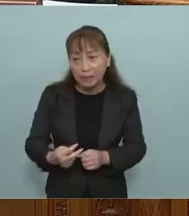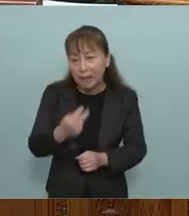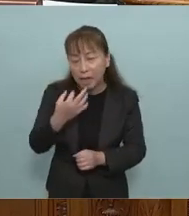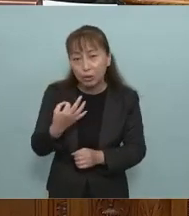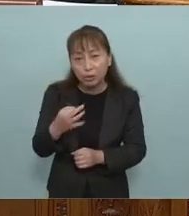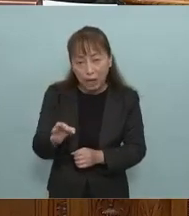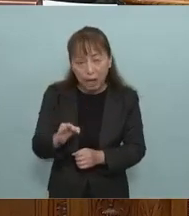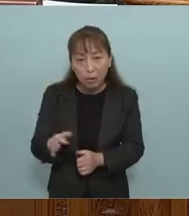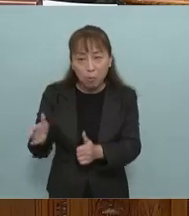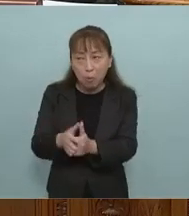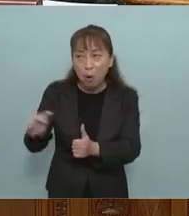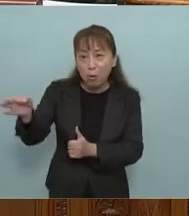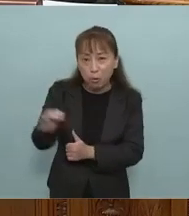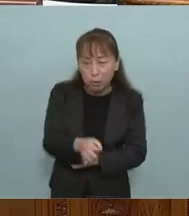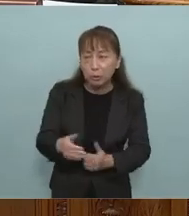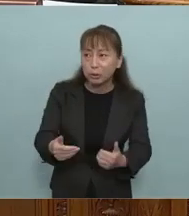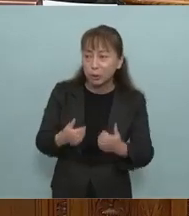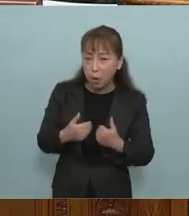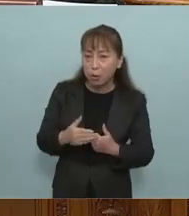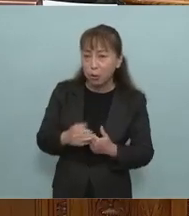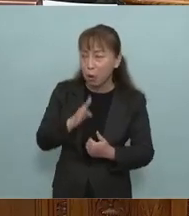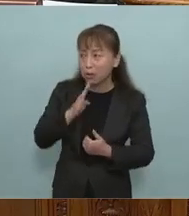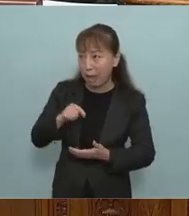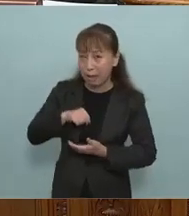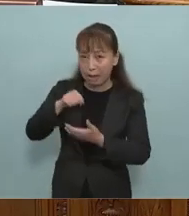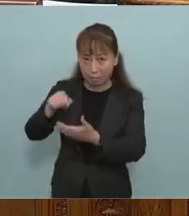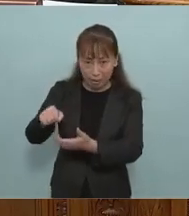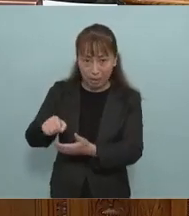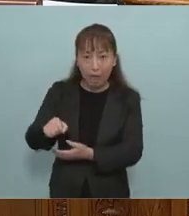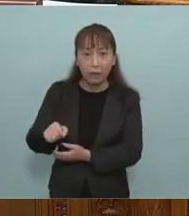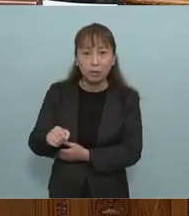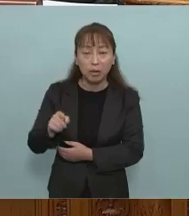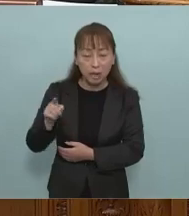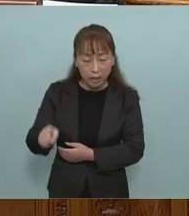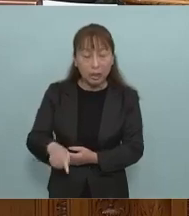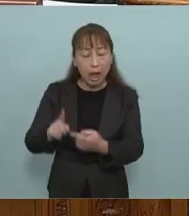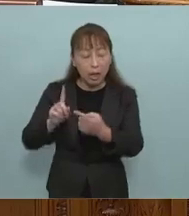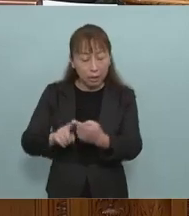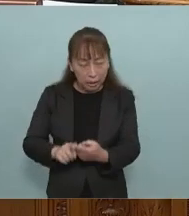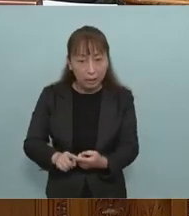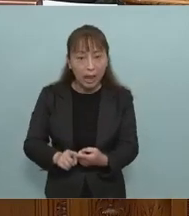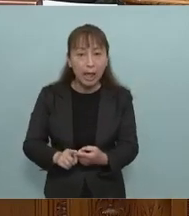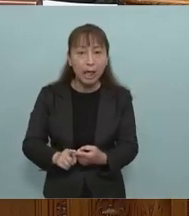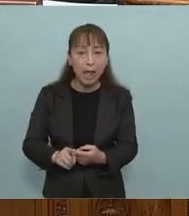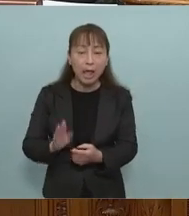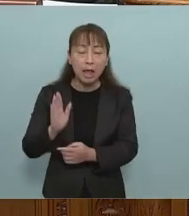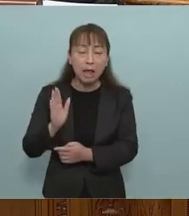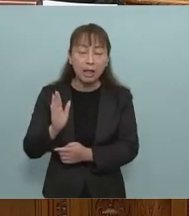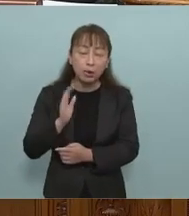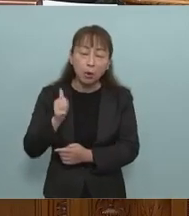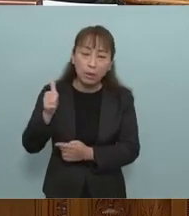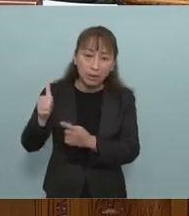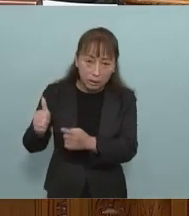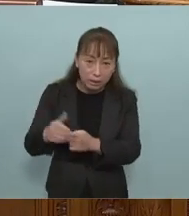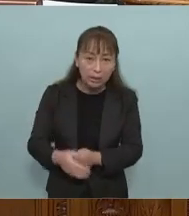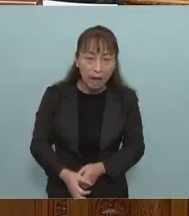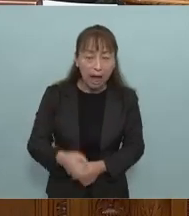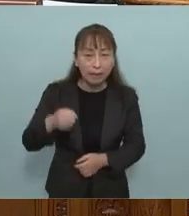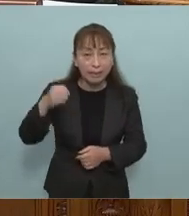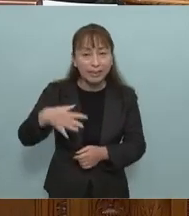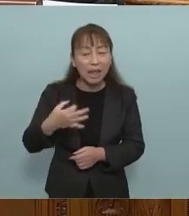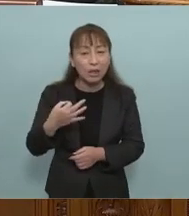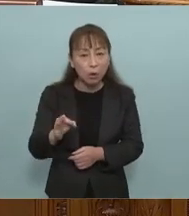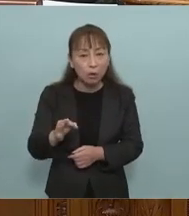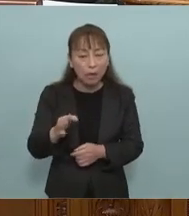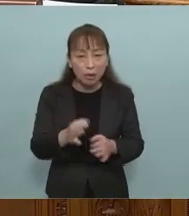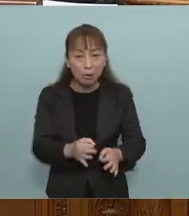きと総理に提言しました。我が党の提言を踏まえ、このたび総理が電力料金負担の増加を直接